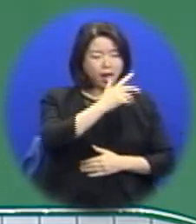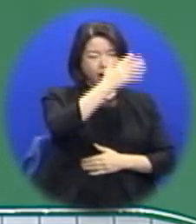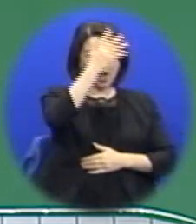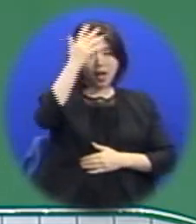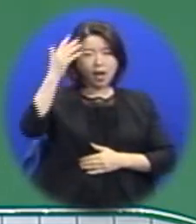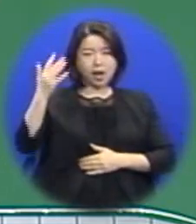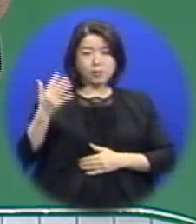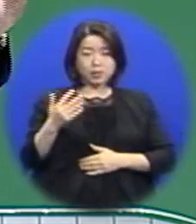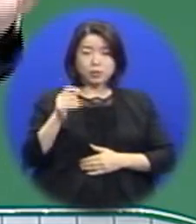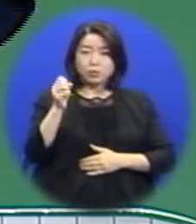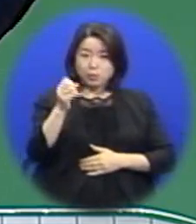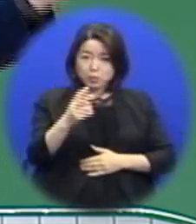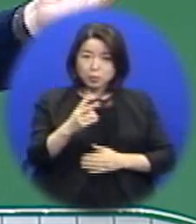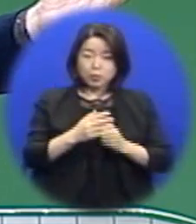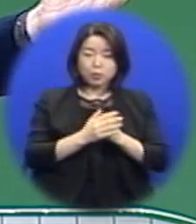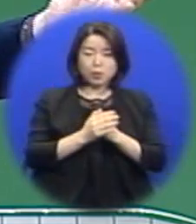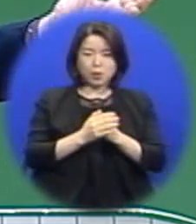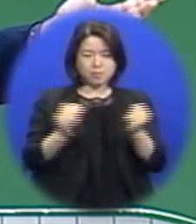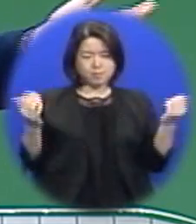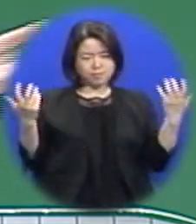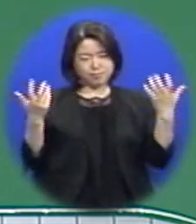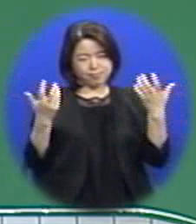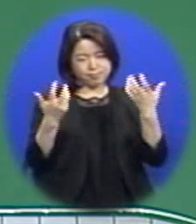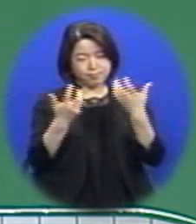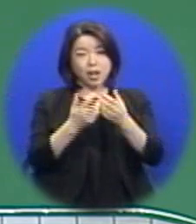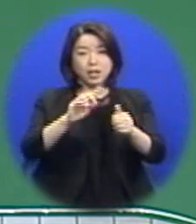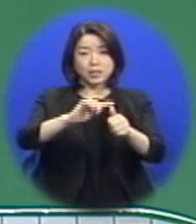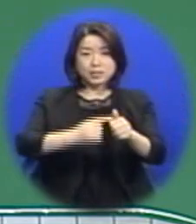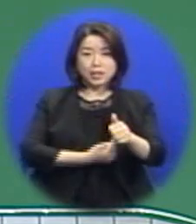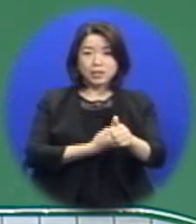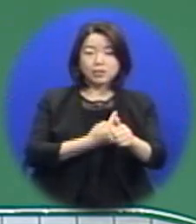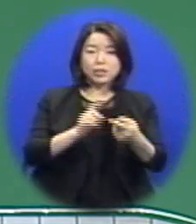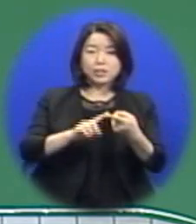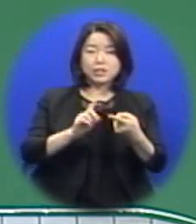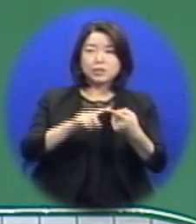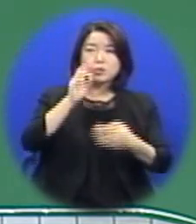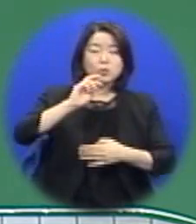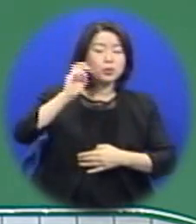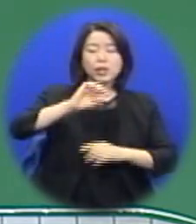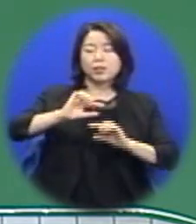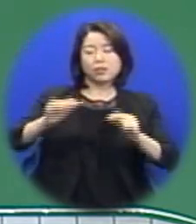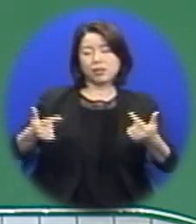또 풍성한 자연을 노래하고 있는 게 아닙니다.